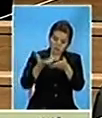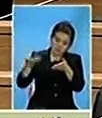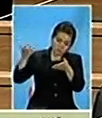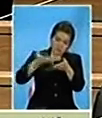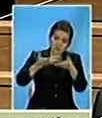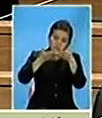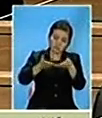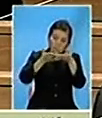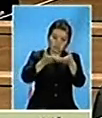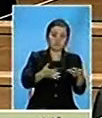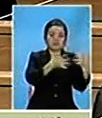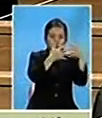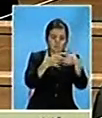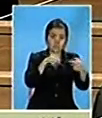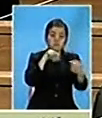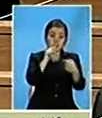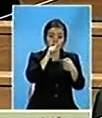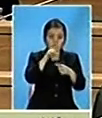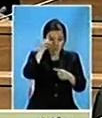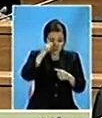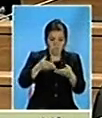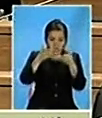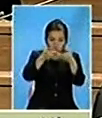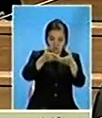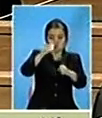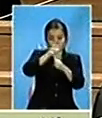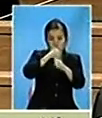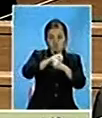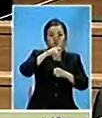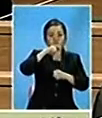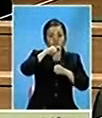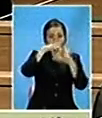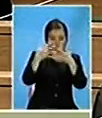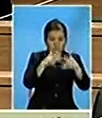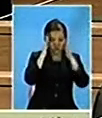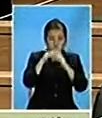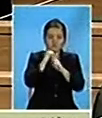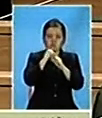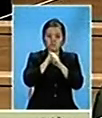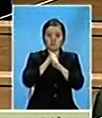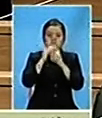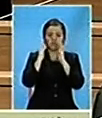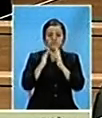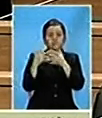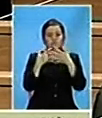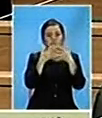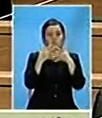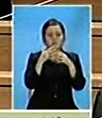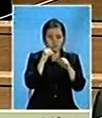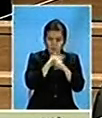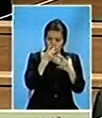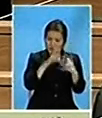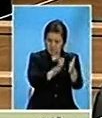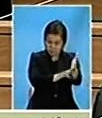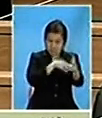ริกันนั้นจะต้องใช้เรือที่ต่อในประเทศอเมริกาและก็ลูกเรือเป็นคนสหรัฐก็เขียนแค่นี้กฎหมายนี้ไม่รู้กี่สิบปีมาแล้ว